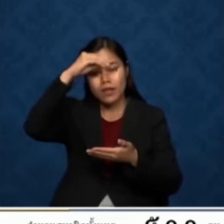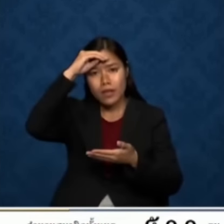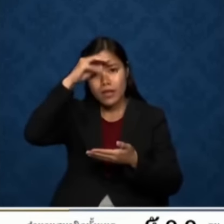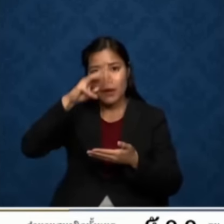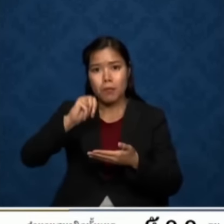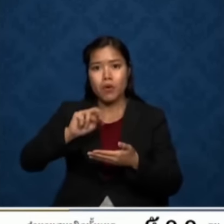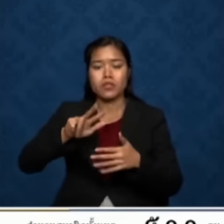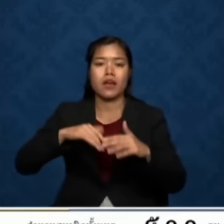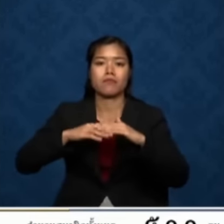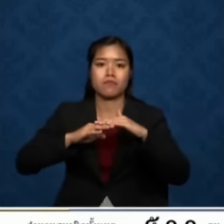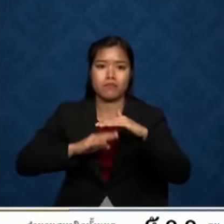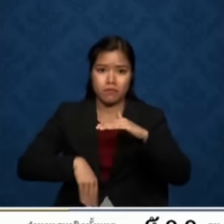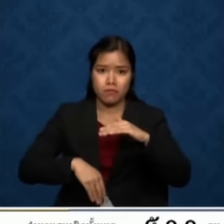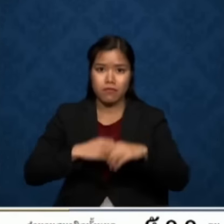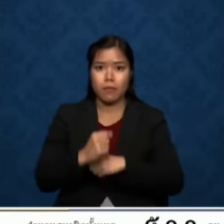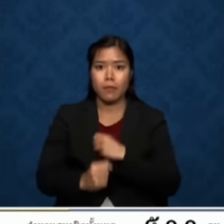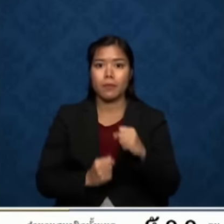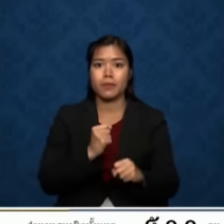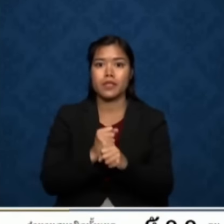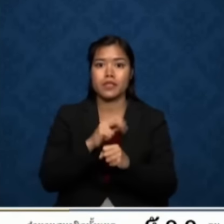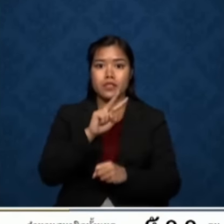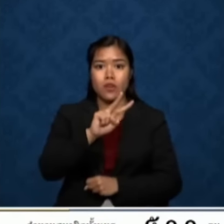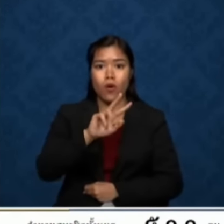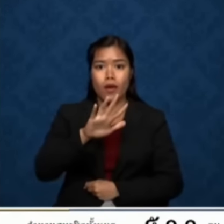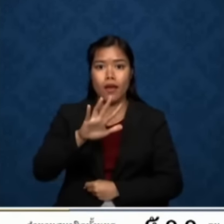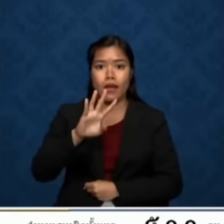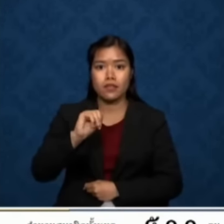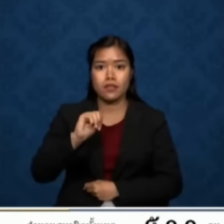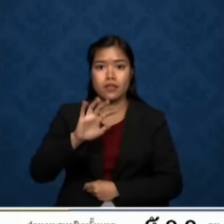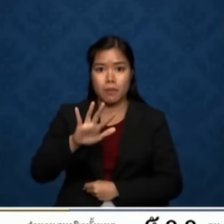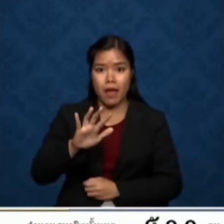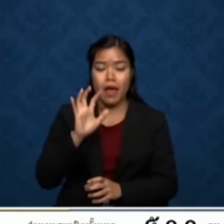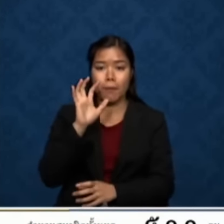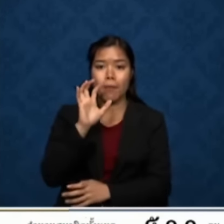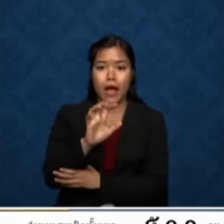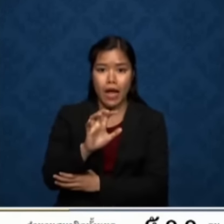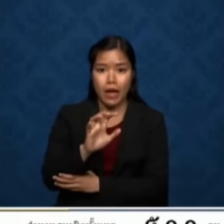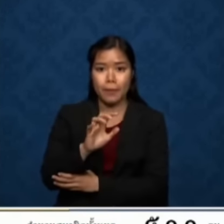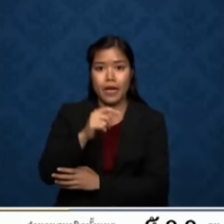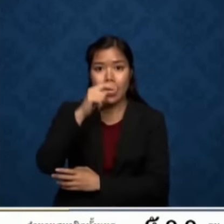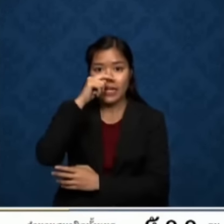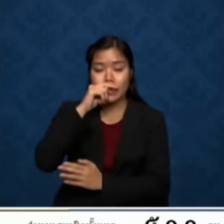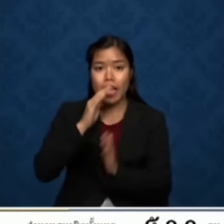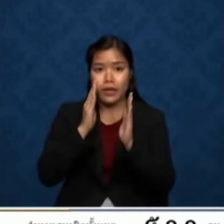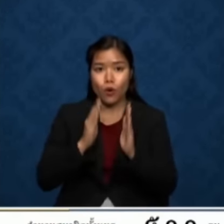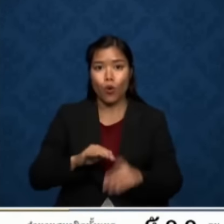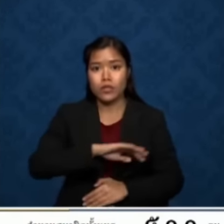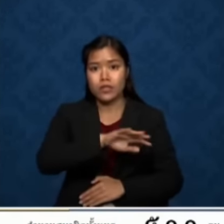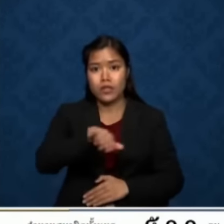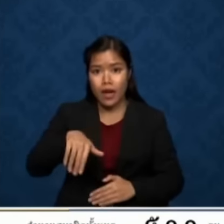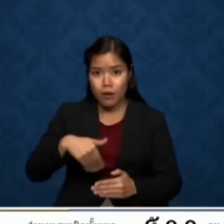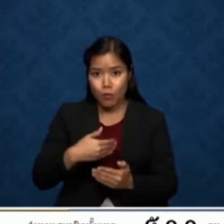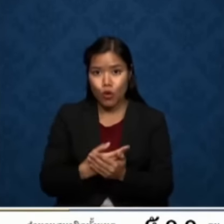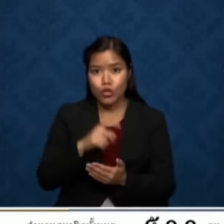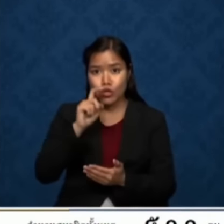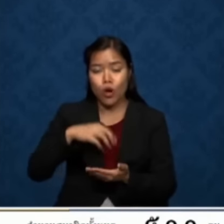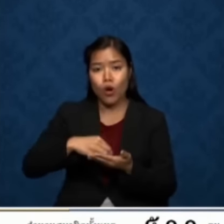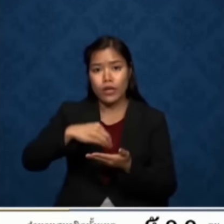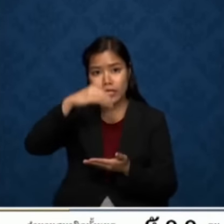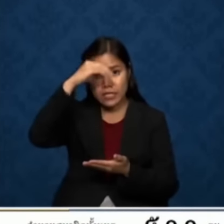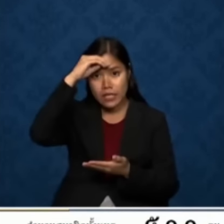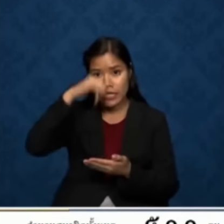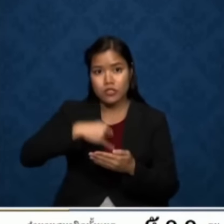นั้นเราบังคับให้คนไทยทุกคนต้องเรียนจบม.3ขณะนั้นวันนี้